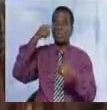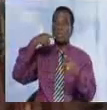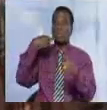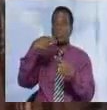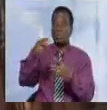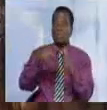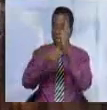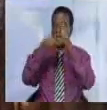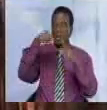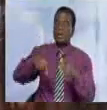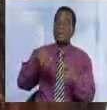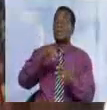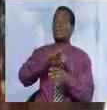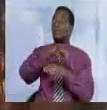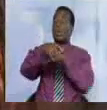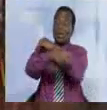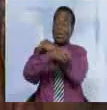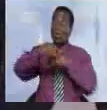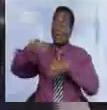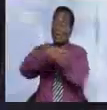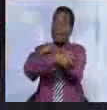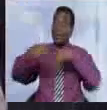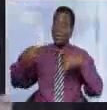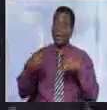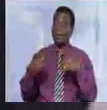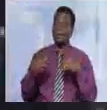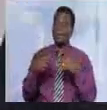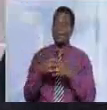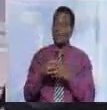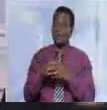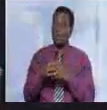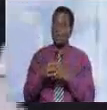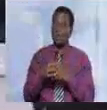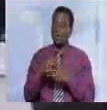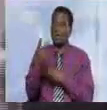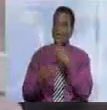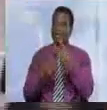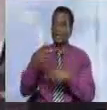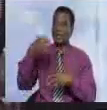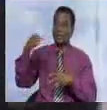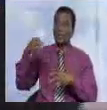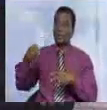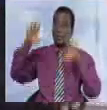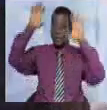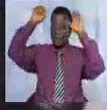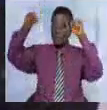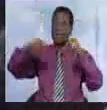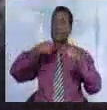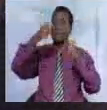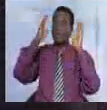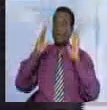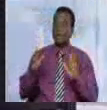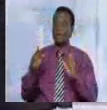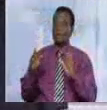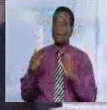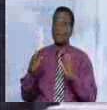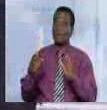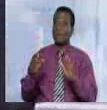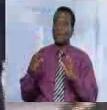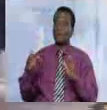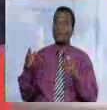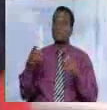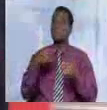de la véracité de nos accusations. En visite en France, le président guinéen Alpha Condé a